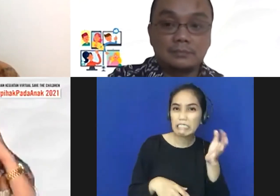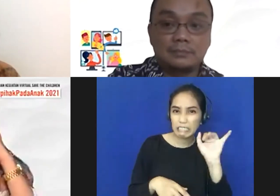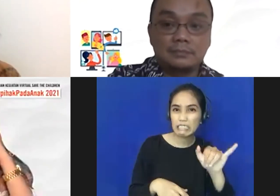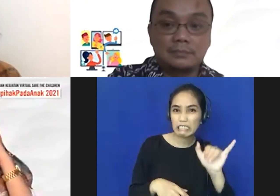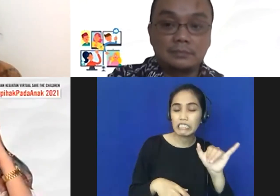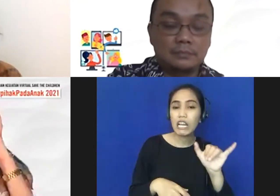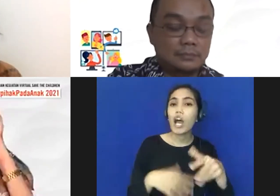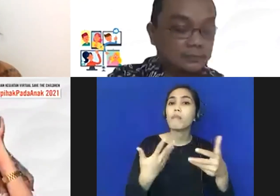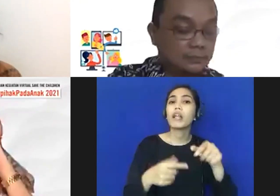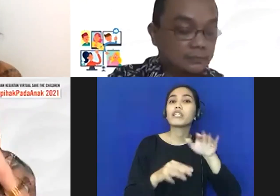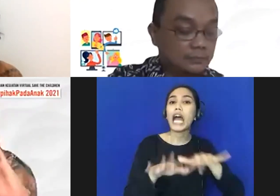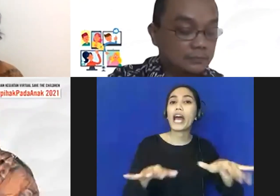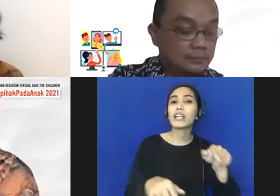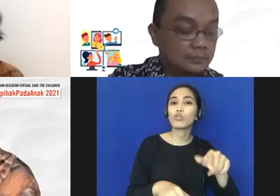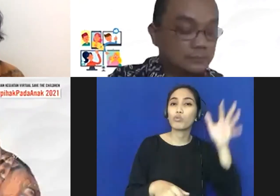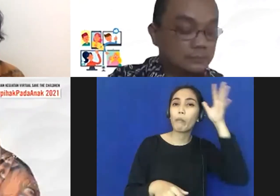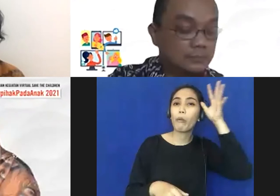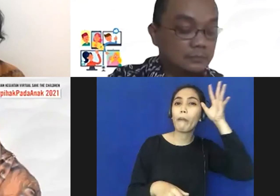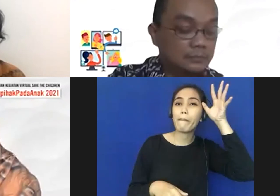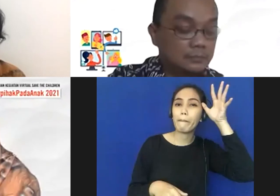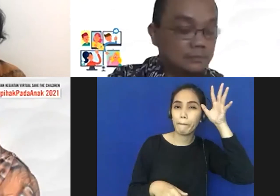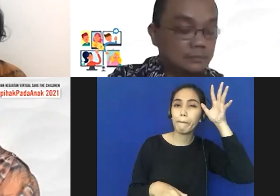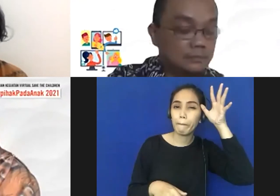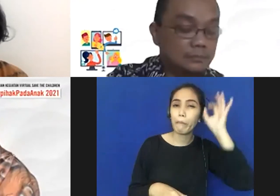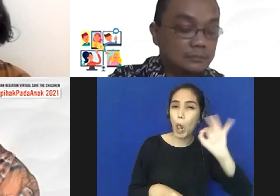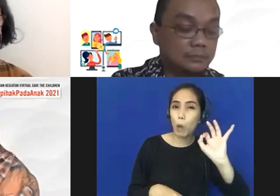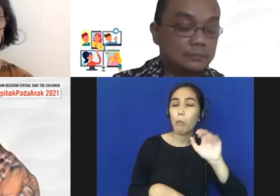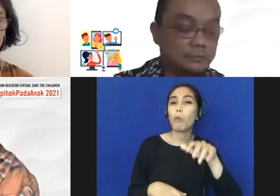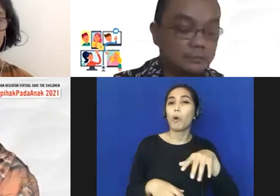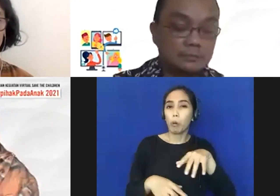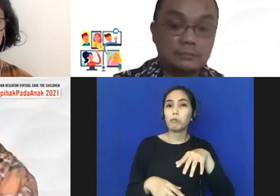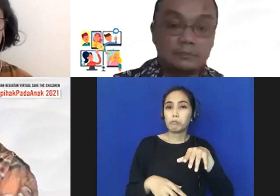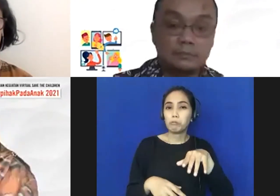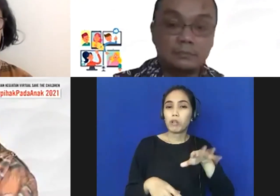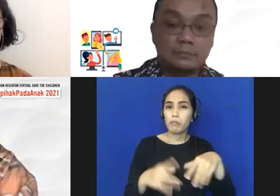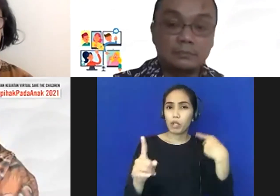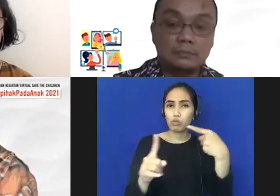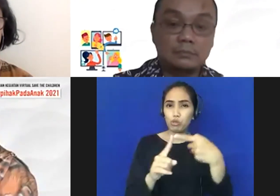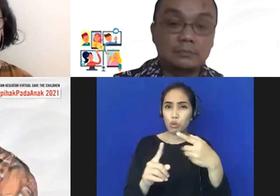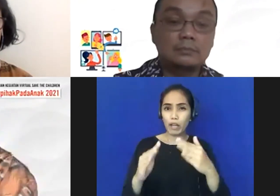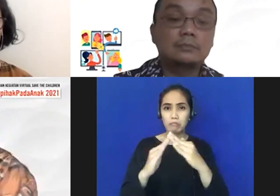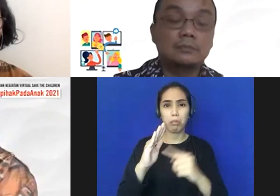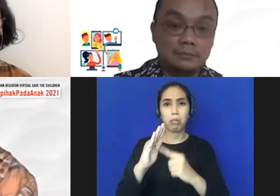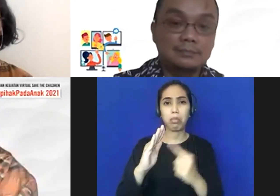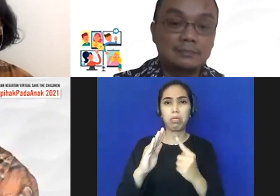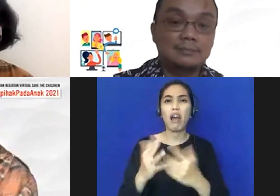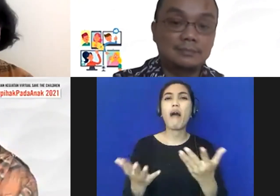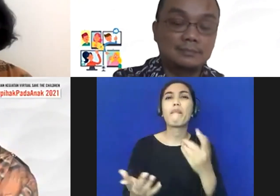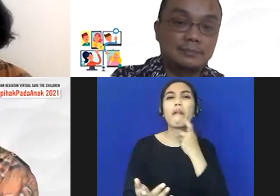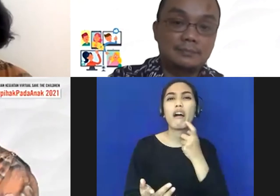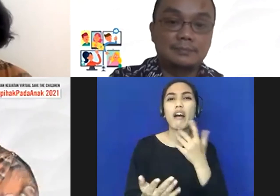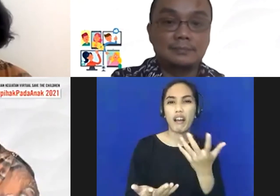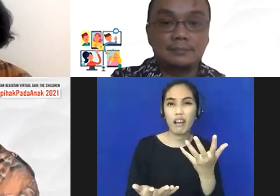apalagi mereka yang belum memahami ini sebenarnya tujuannya apa gitu ya. Saya harus dikurung di dalam, nggak boleh bermain gitu